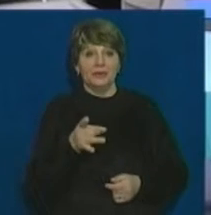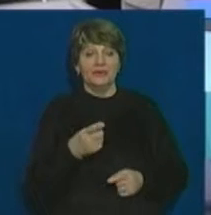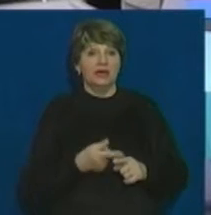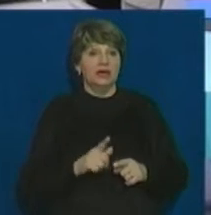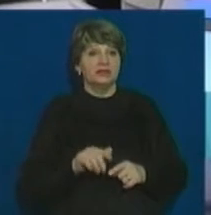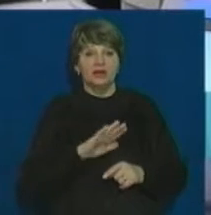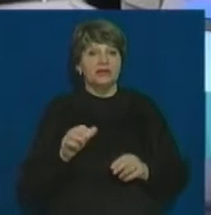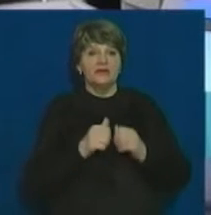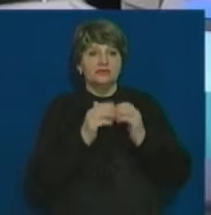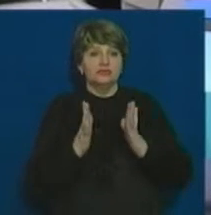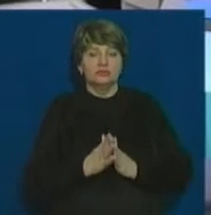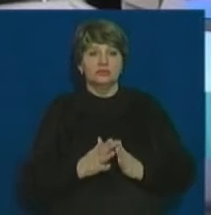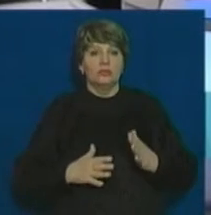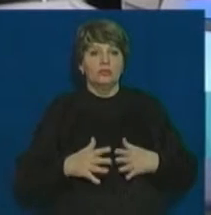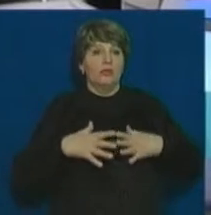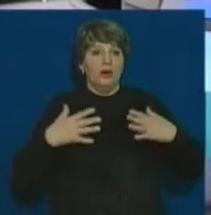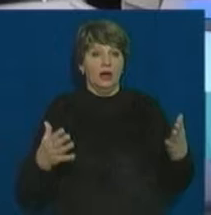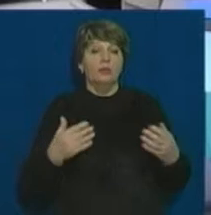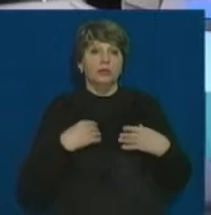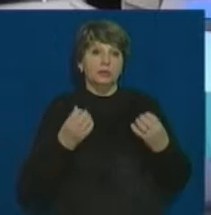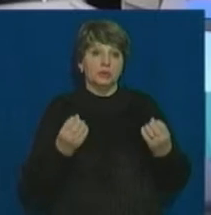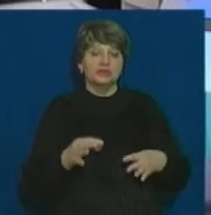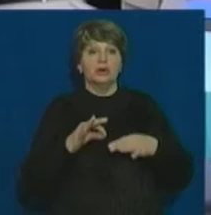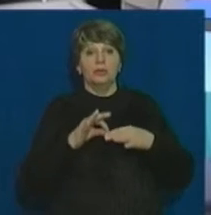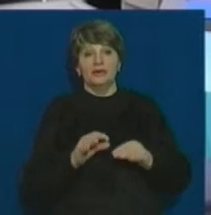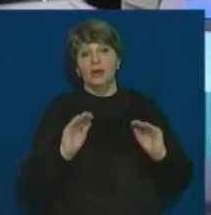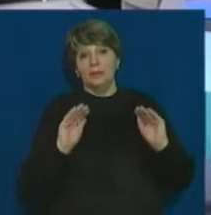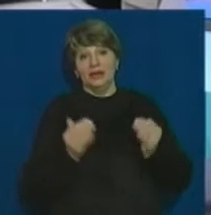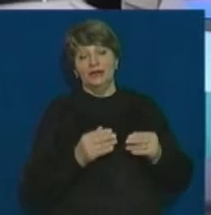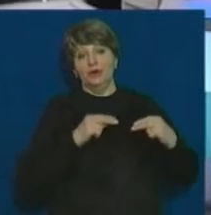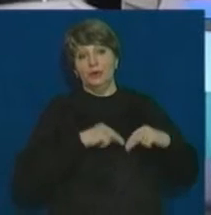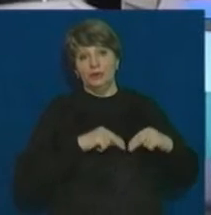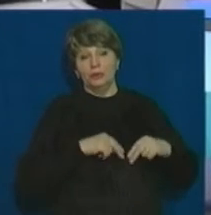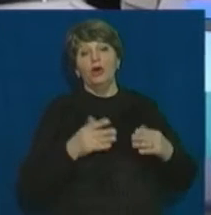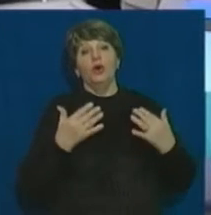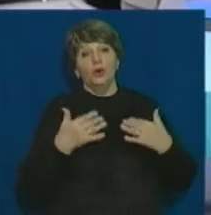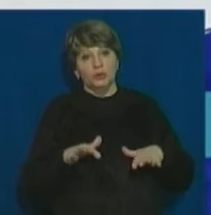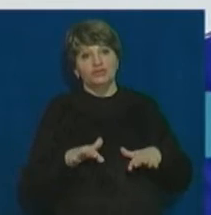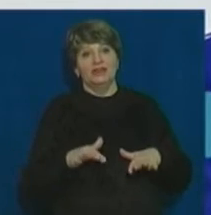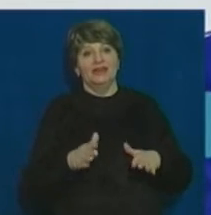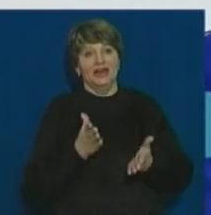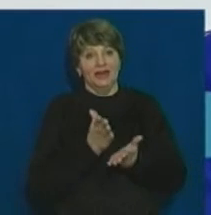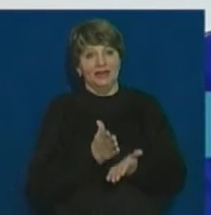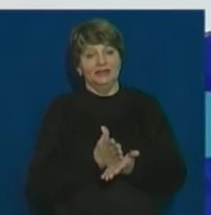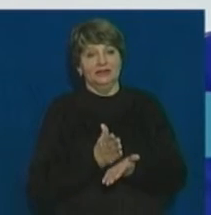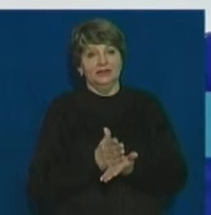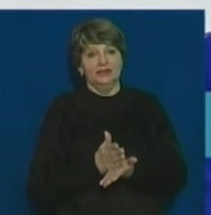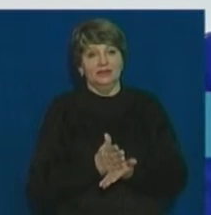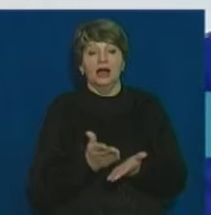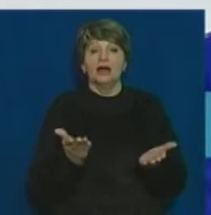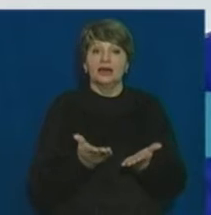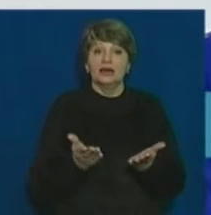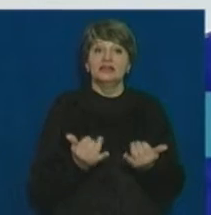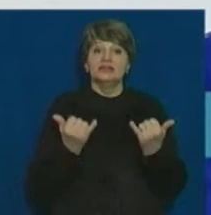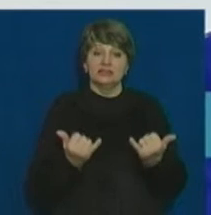да, консультація, але ми вже зробили якусь роботу. І вже є. Не буду, збережу інтригу, говорити, яке на